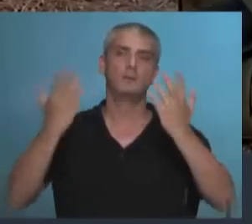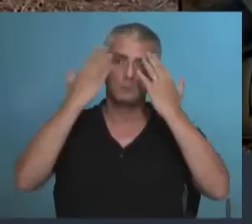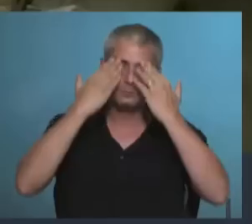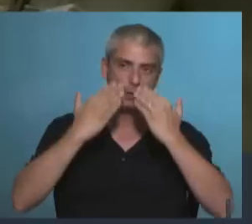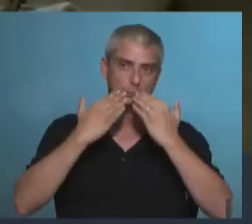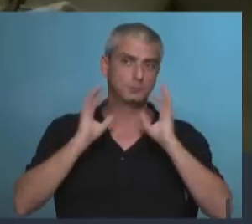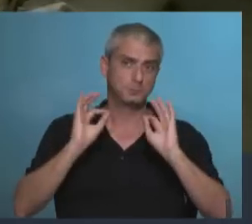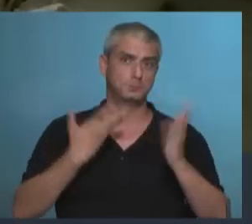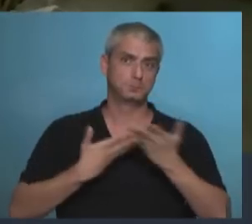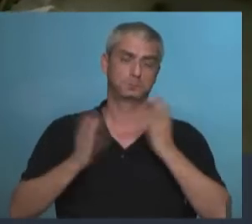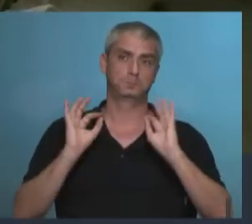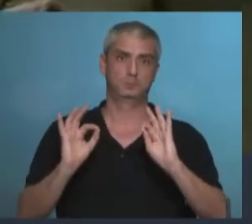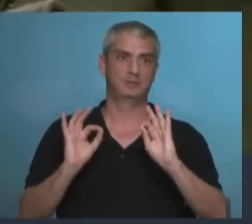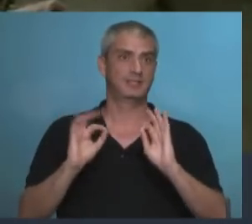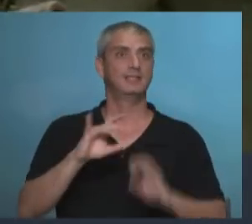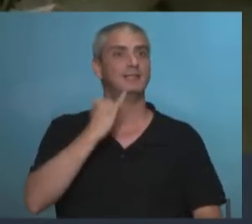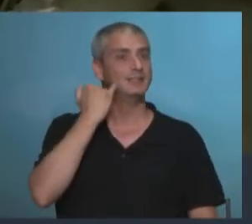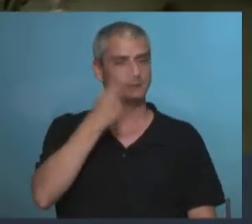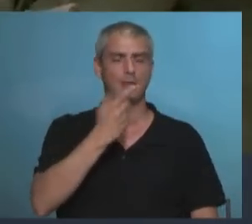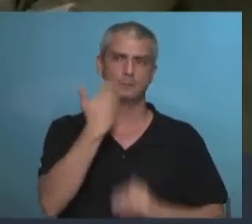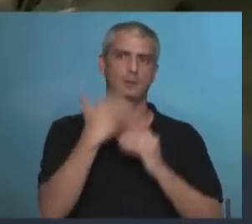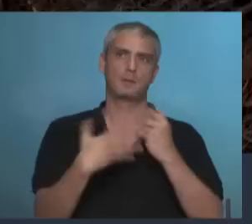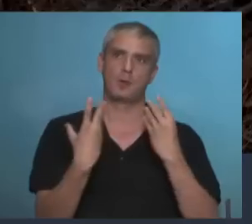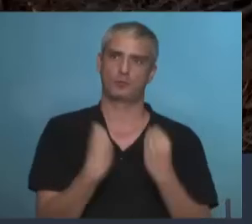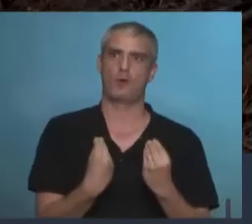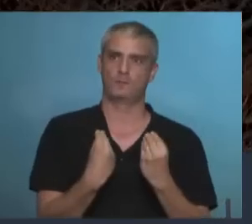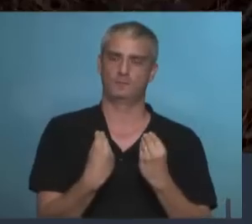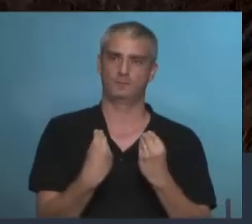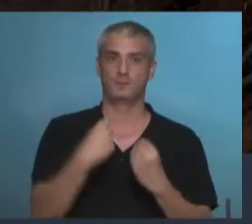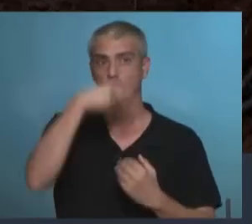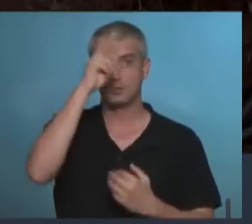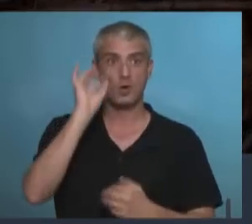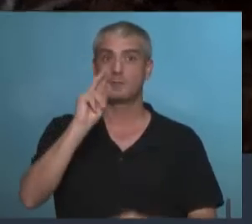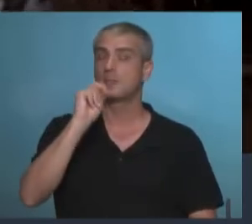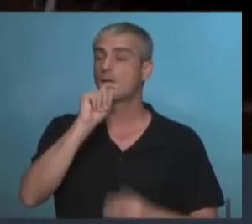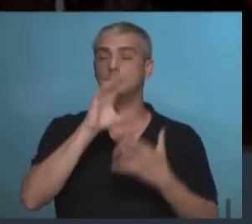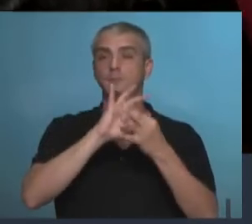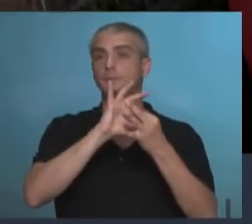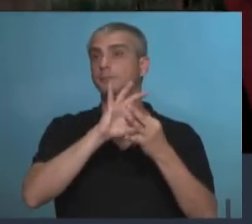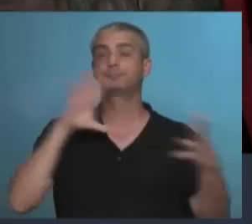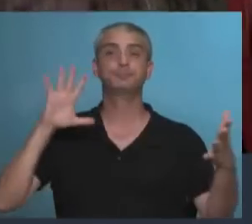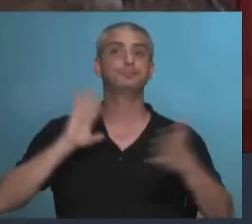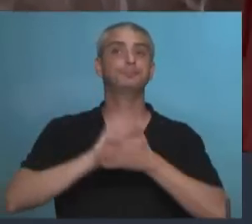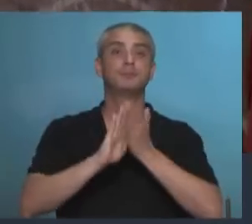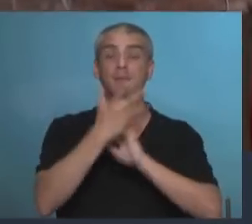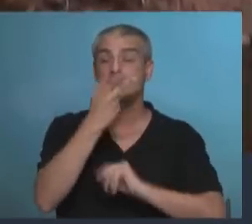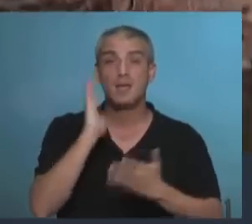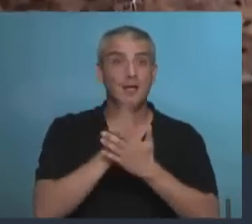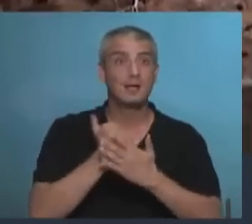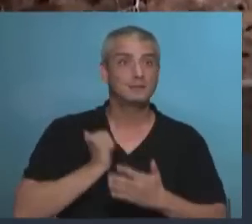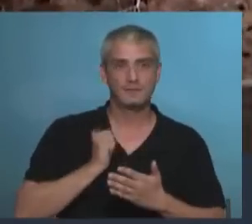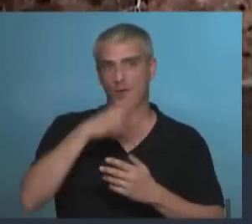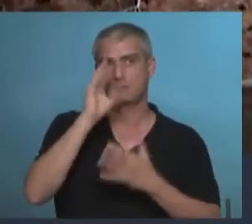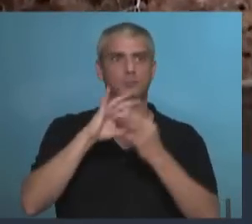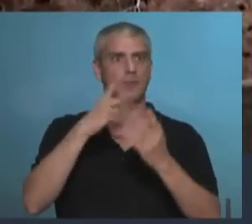הכל טוב. אצל יצחק מבני ברק זה נגמר בטוב. הוריו של נתי ניתקו איתו את הקשר מהרגע שהחליט להתגייס. אתה אמרת